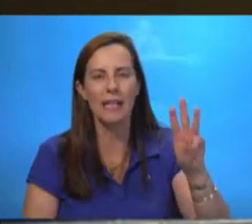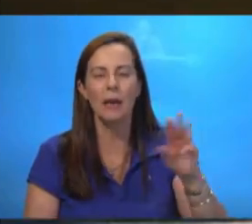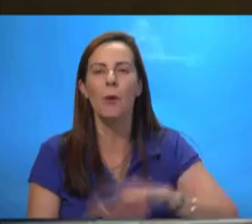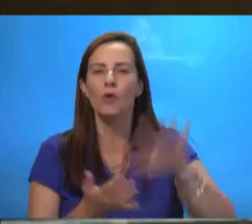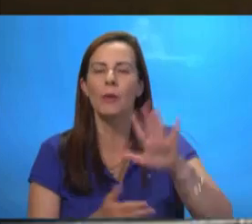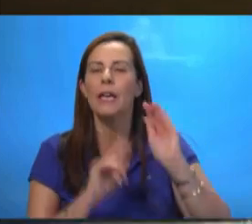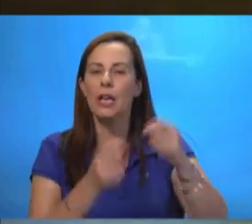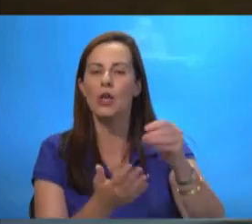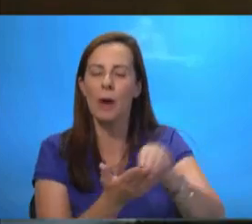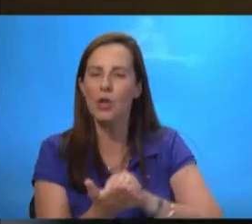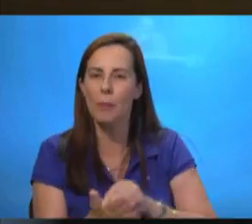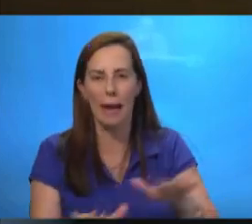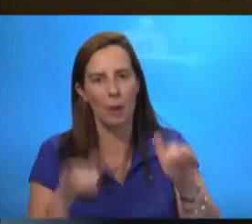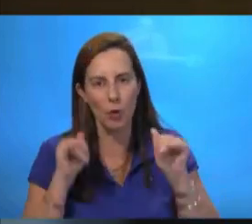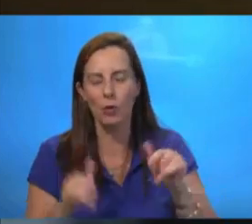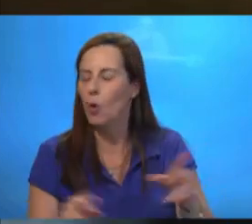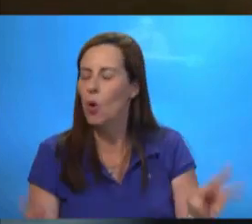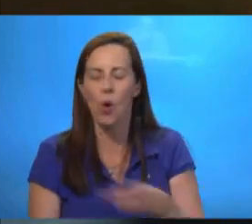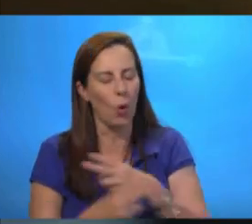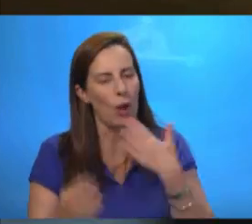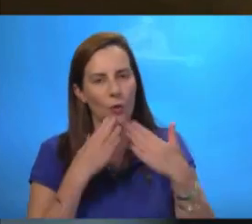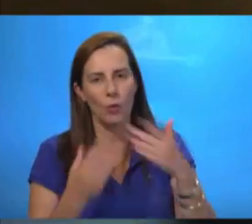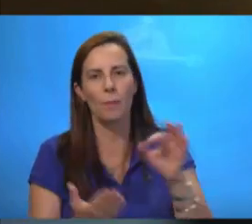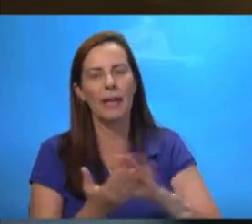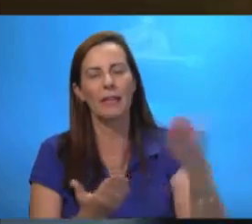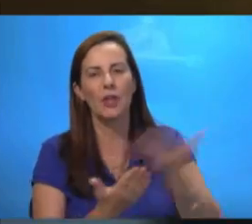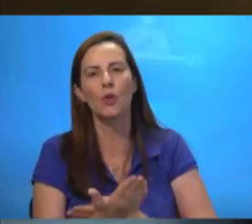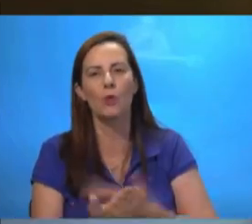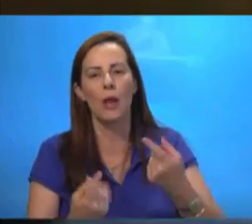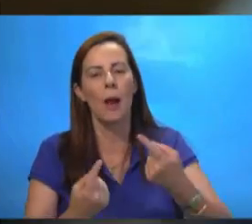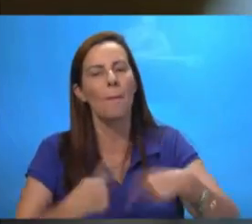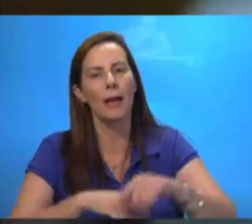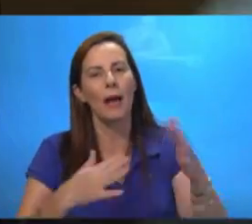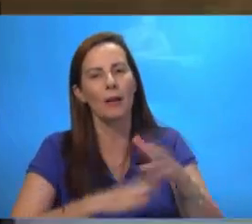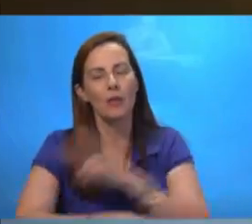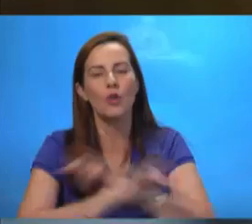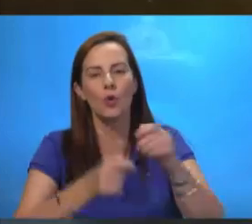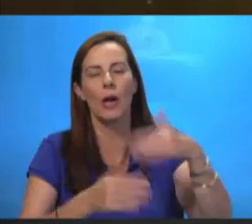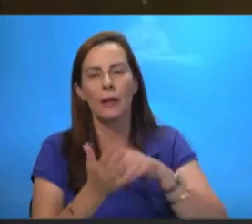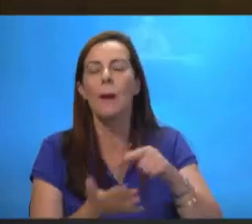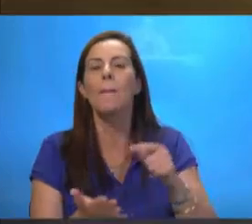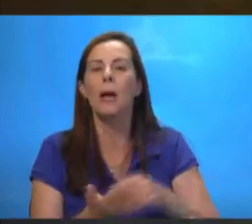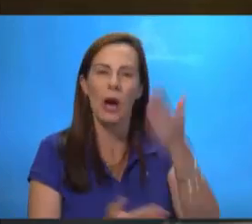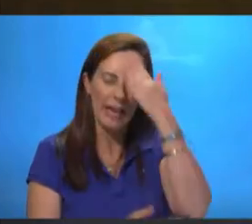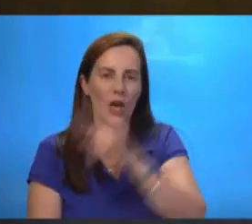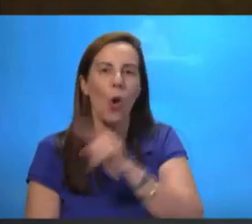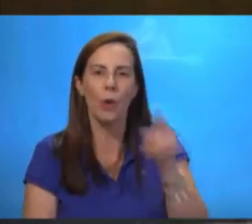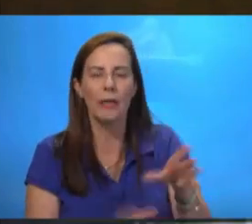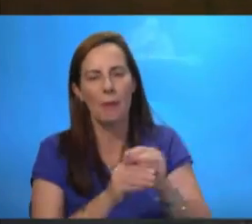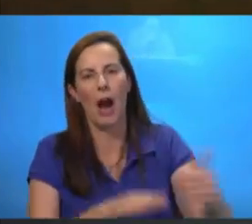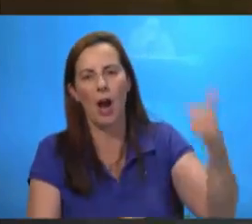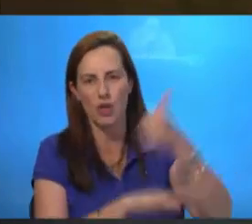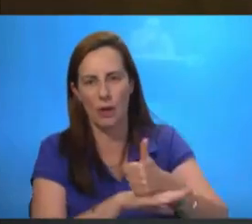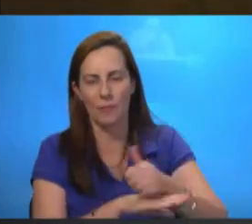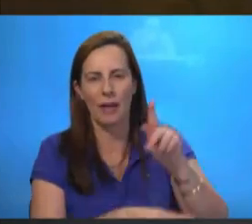ברשימת הימנויות במסגרתה אינו יכול לדון בכתבי אישום של מחש שהוגשו לאחר מועד זה, נוכח היכרותו עם ראשת מחש קרן